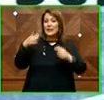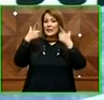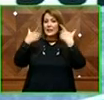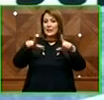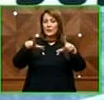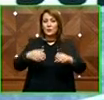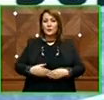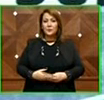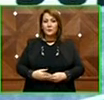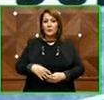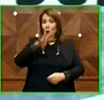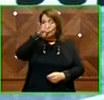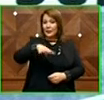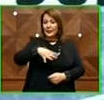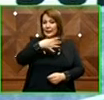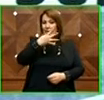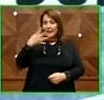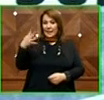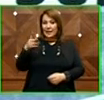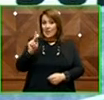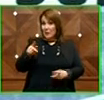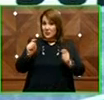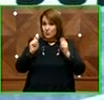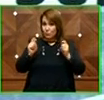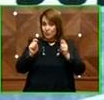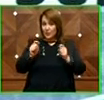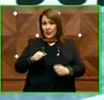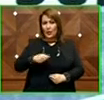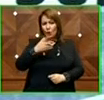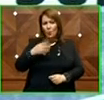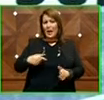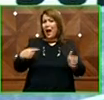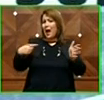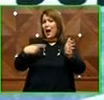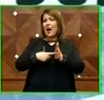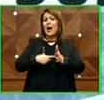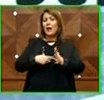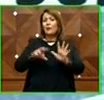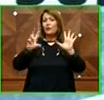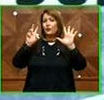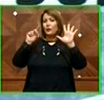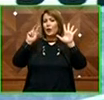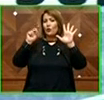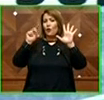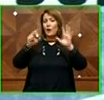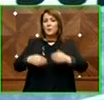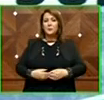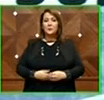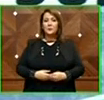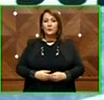يخص القوائم الحزبية فعددها 1080 ميل